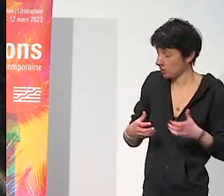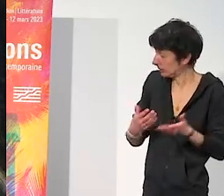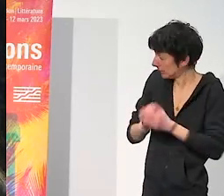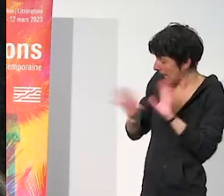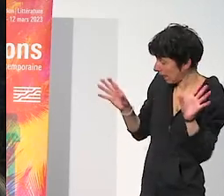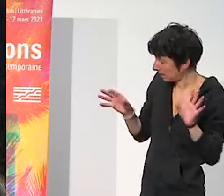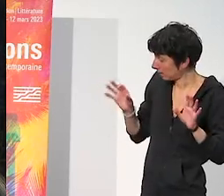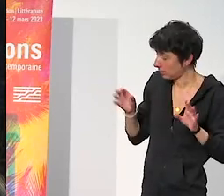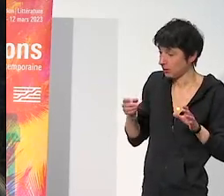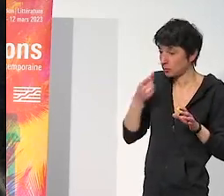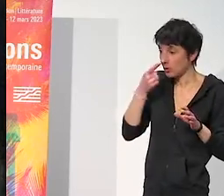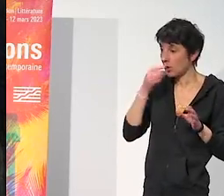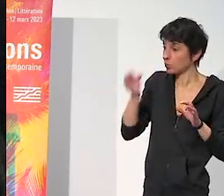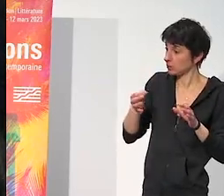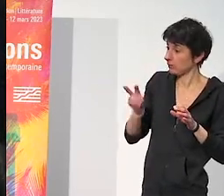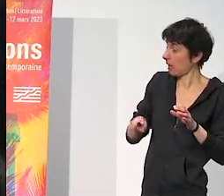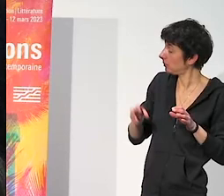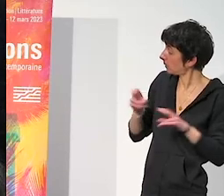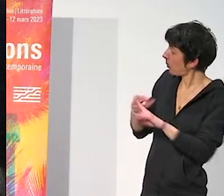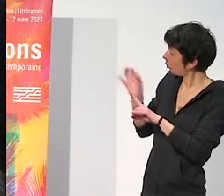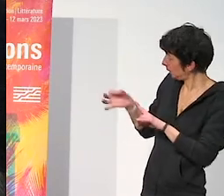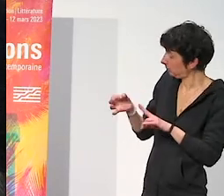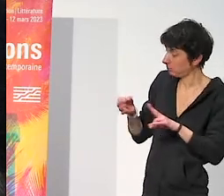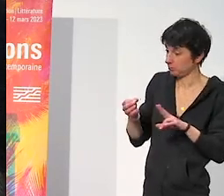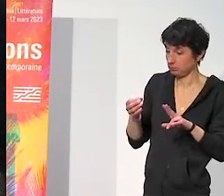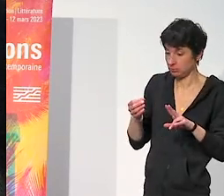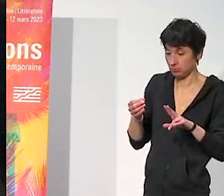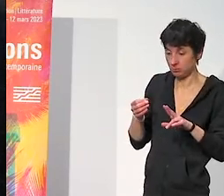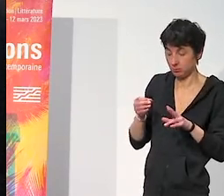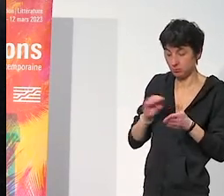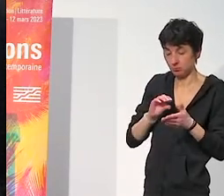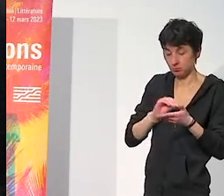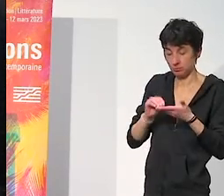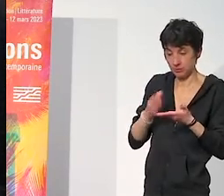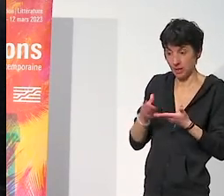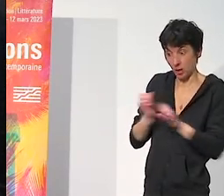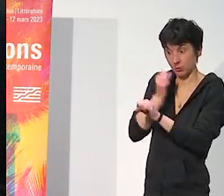Donc je dirais que oui, quelque chose de ça est réussi